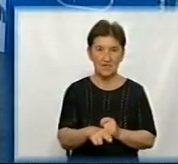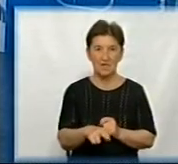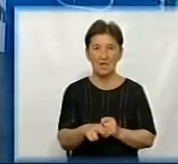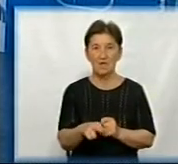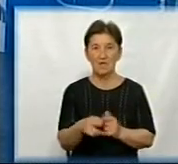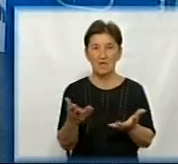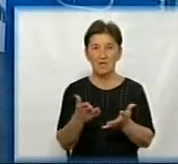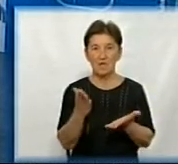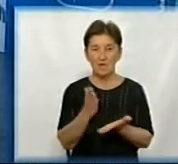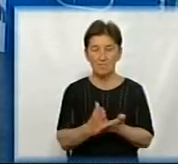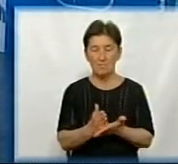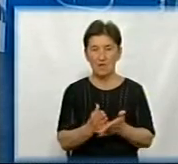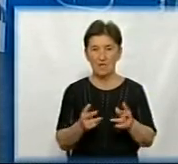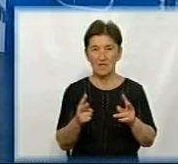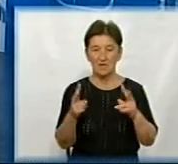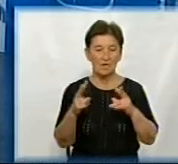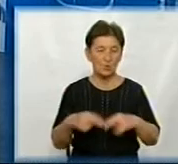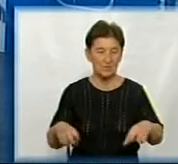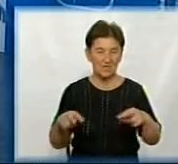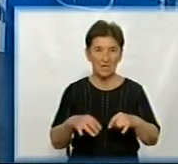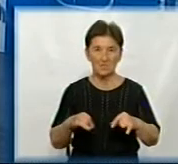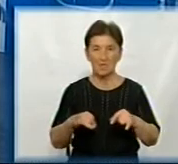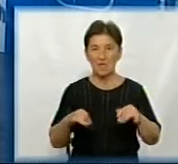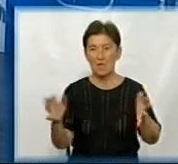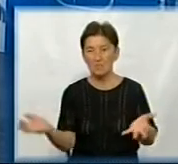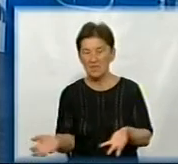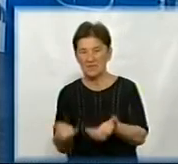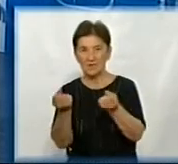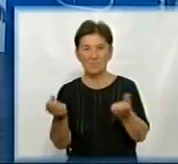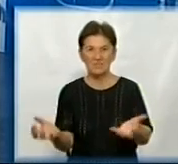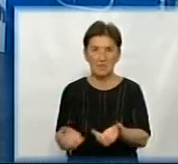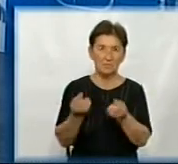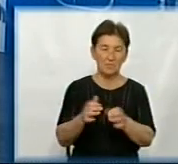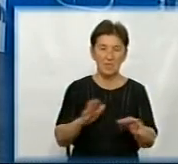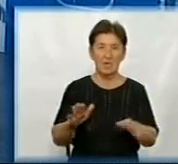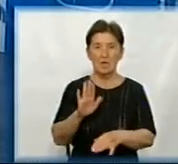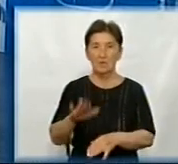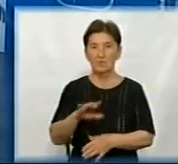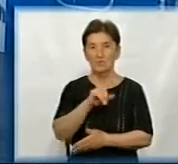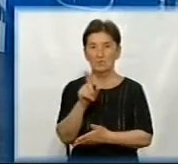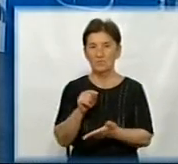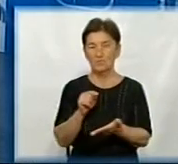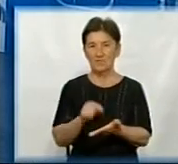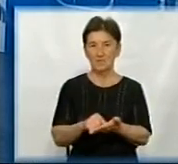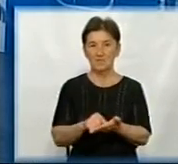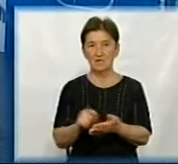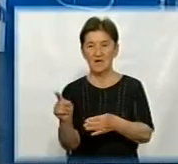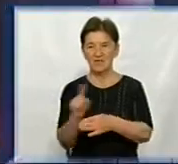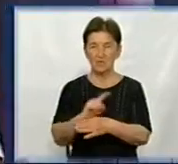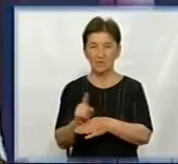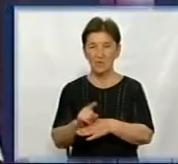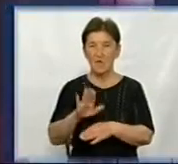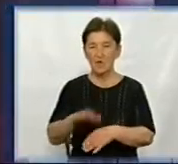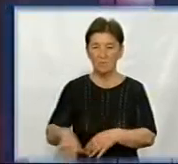політики, яка має розглянути і підтримати або не підтримати. Потім буде комісія з питань економіки регуляторної політики, і потім